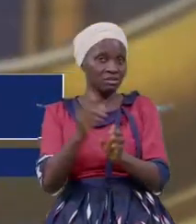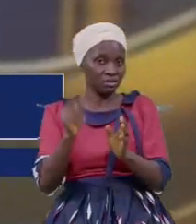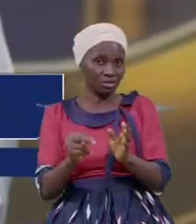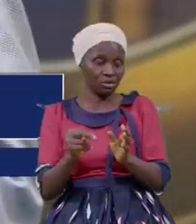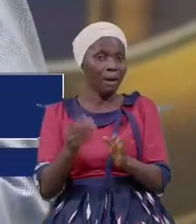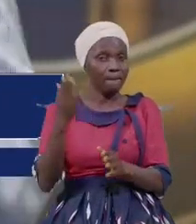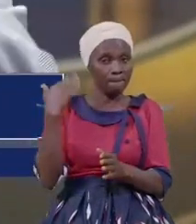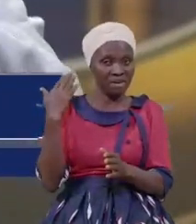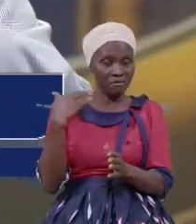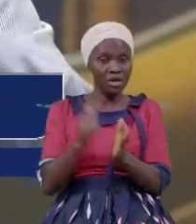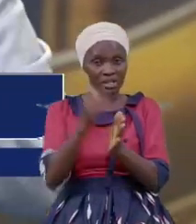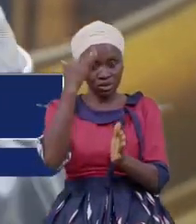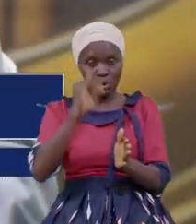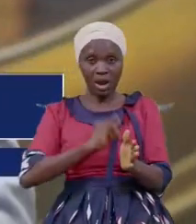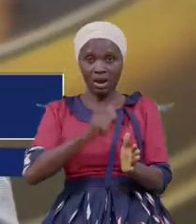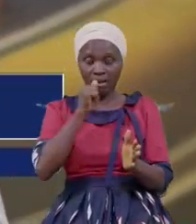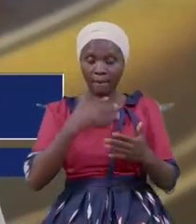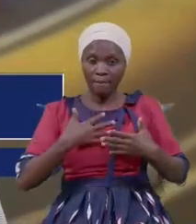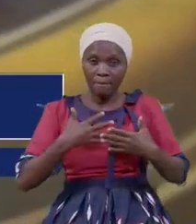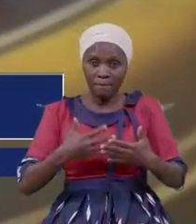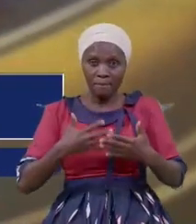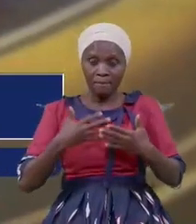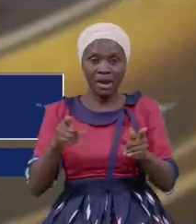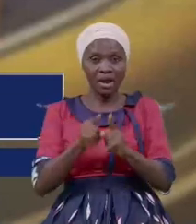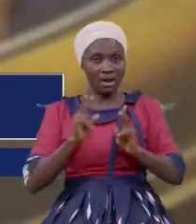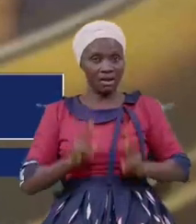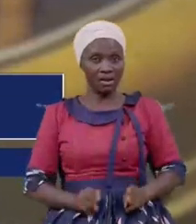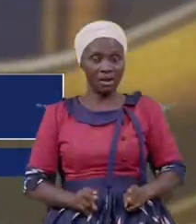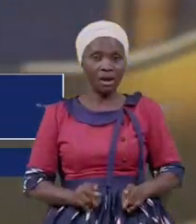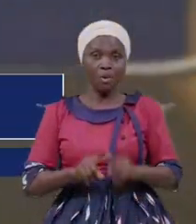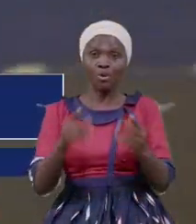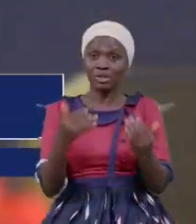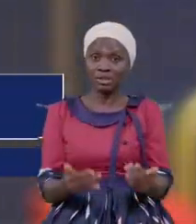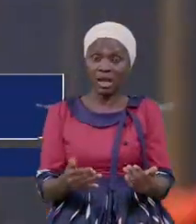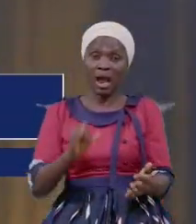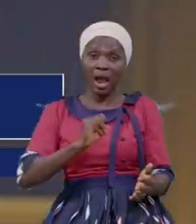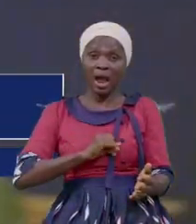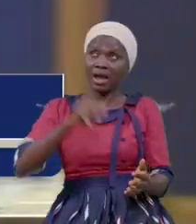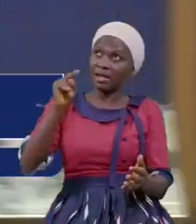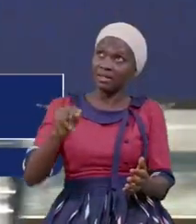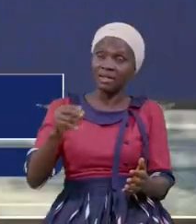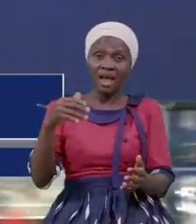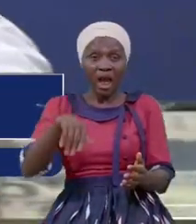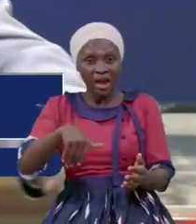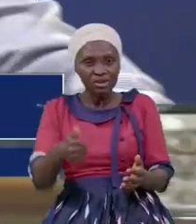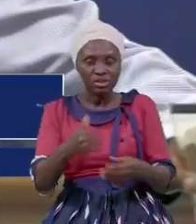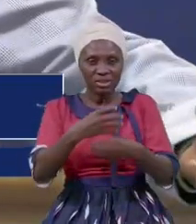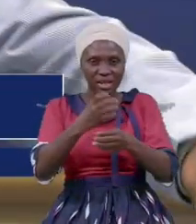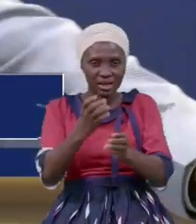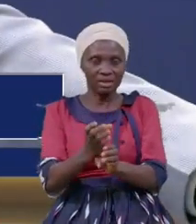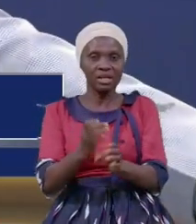pourquoi je suis vivant mais maintenant il me faut une autre création et c'est la